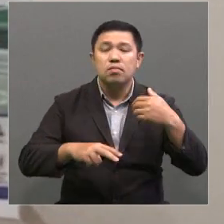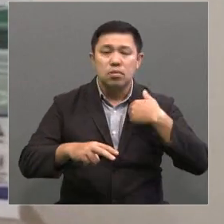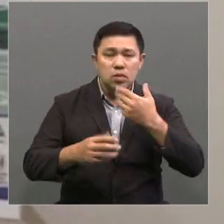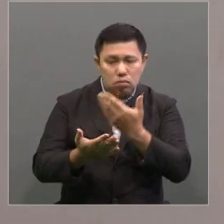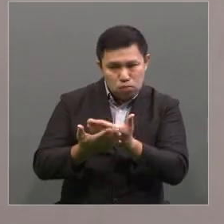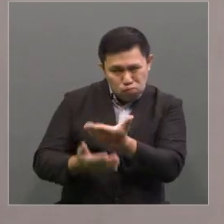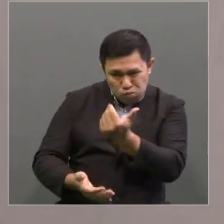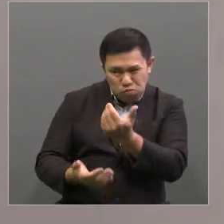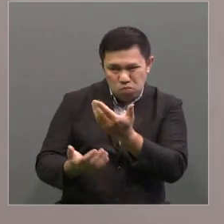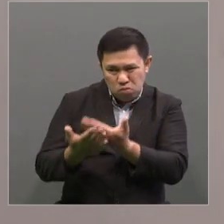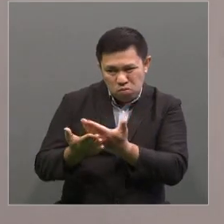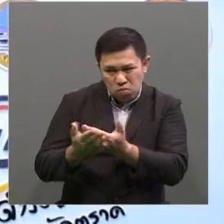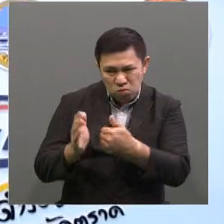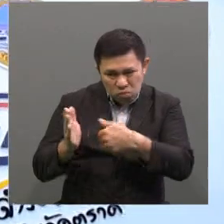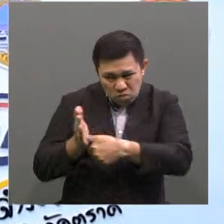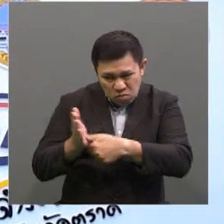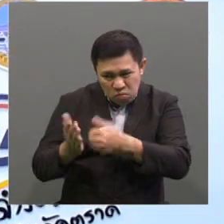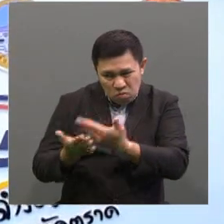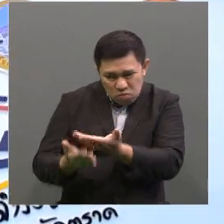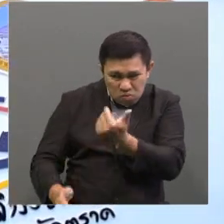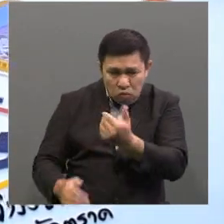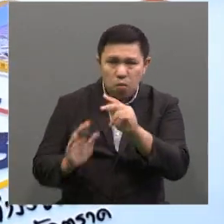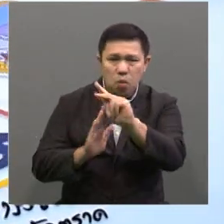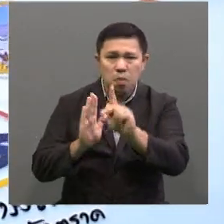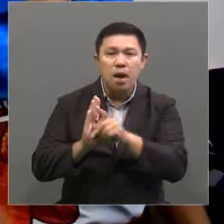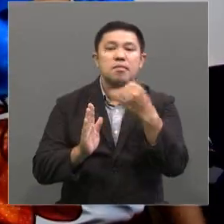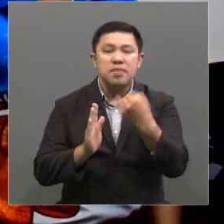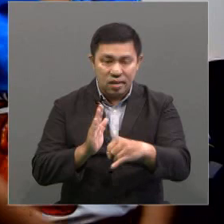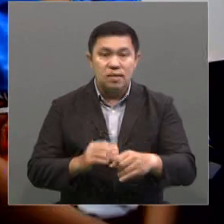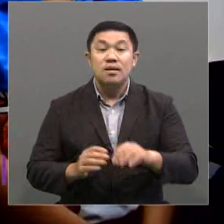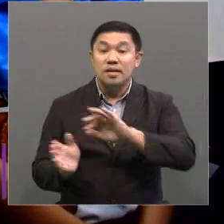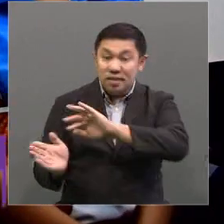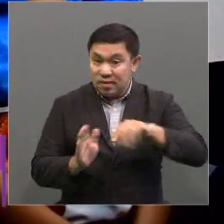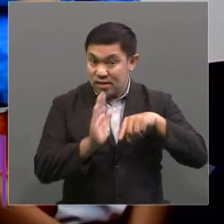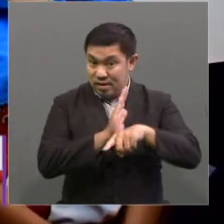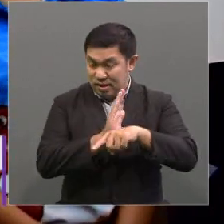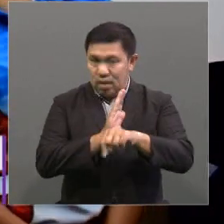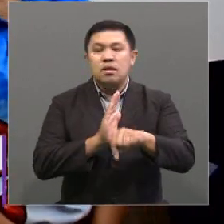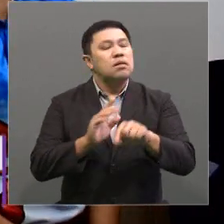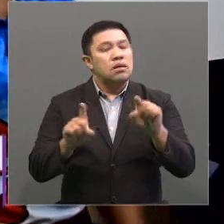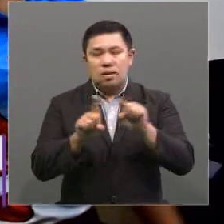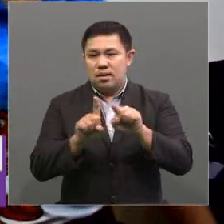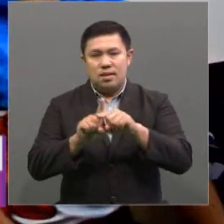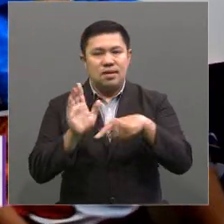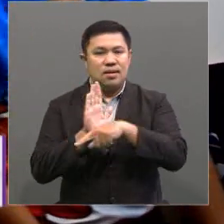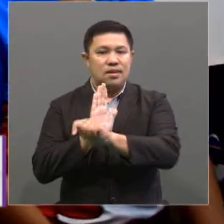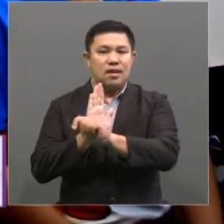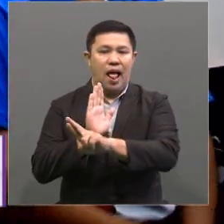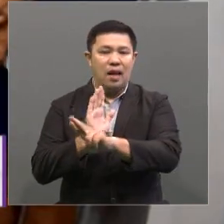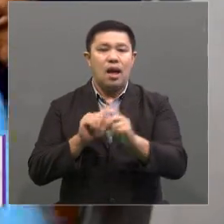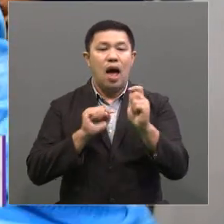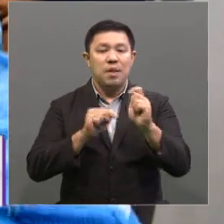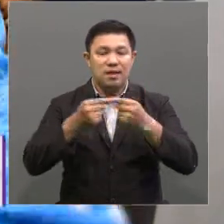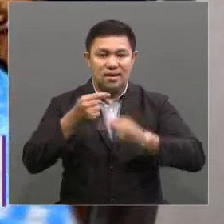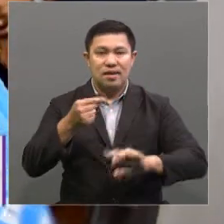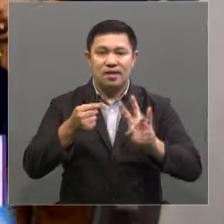ะคะยังอยู่ที่ภาคตะวันออกไปดูที่ตราดอีกจังหวัดหนึ่งนะคะที่ตราดก็เปิดให้ลงทะเบียนเช่นเดียวกันนะคะพร้อมกันทั้ง7อำเ